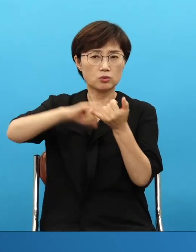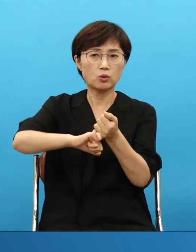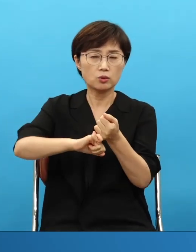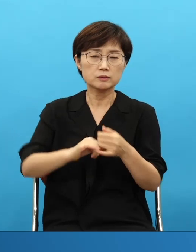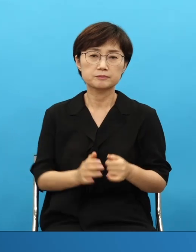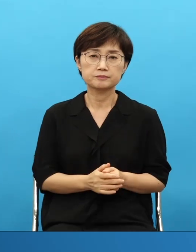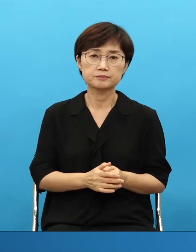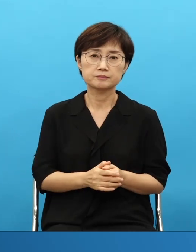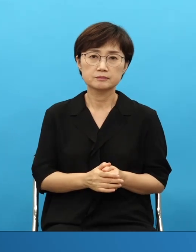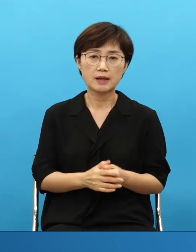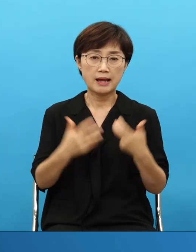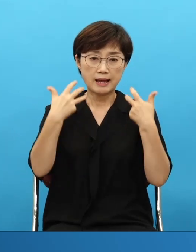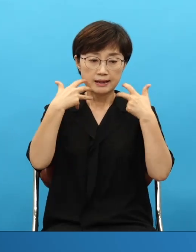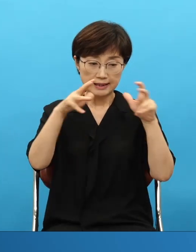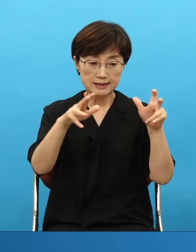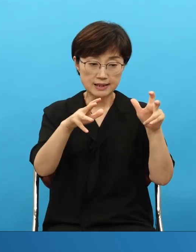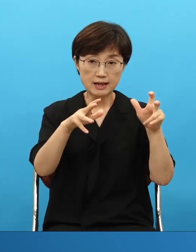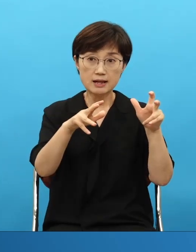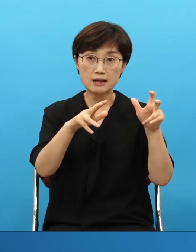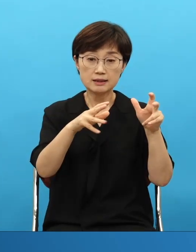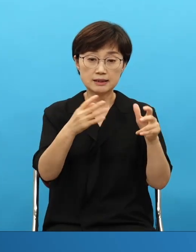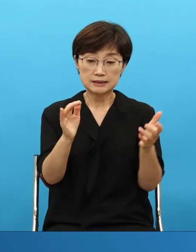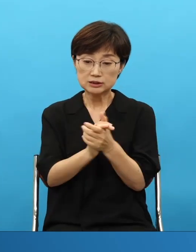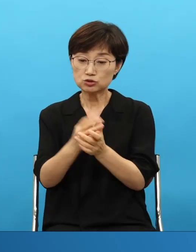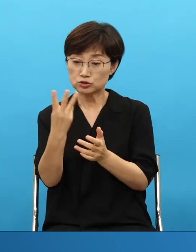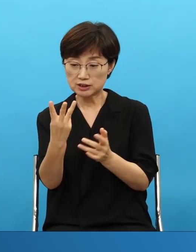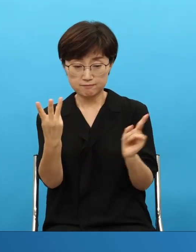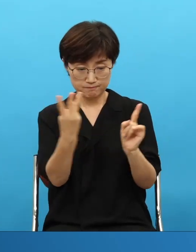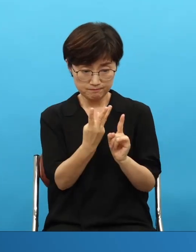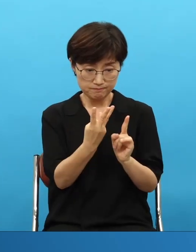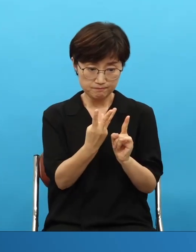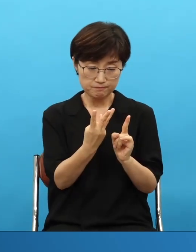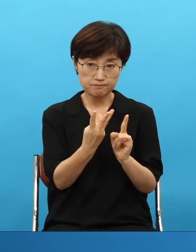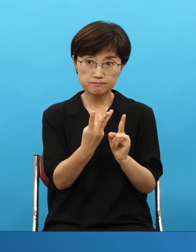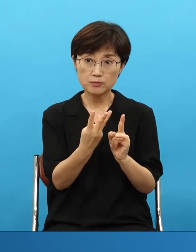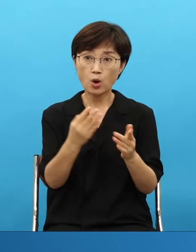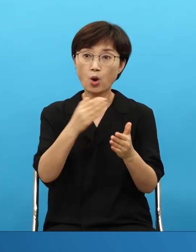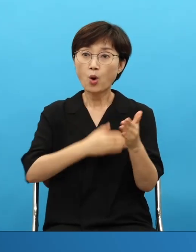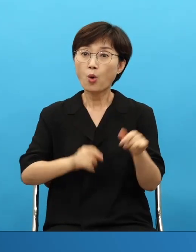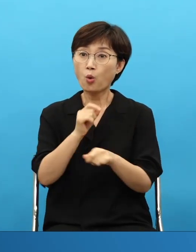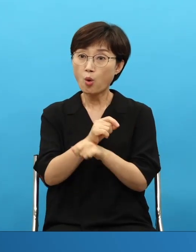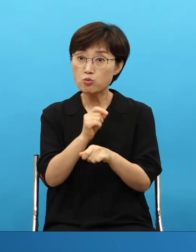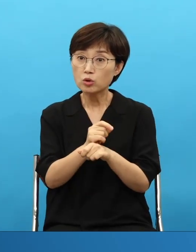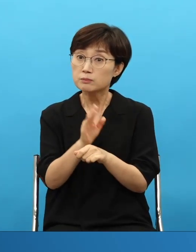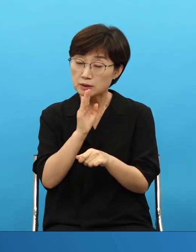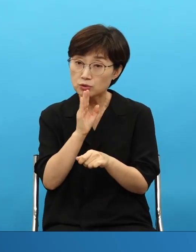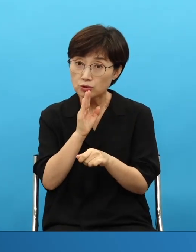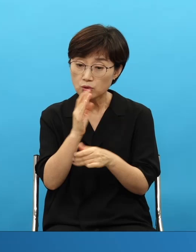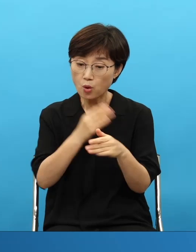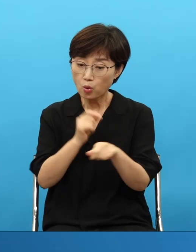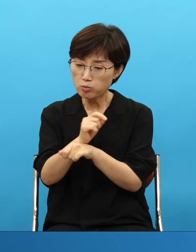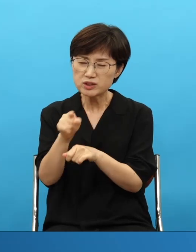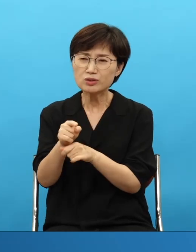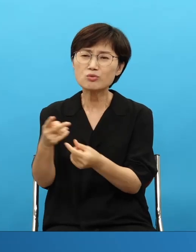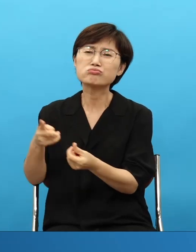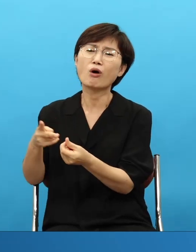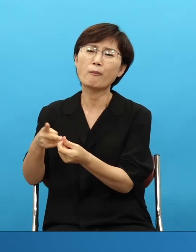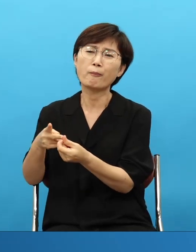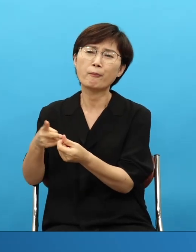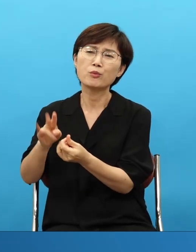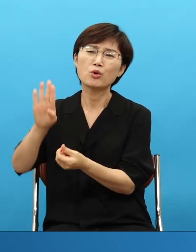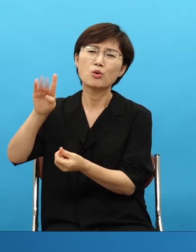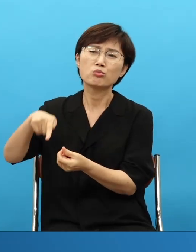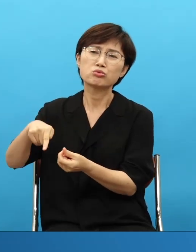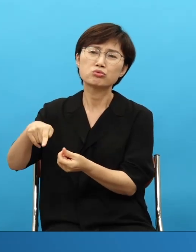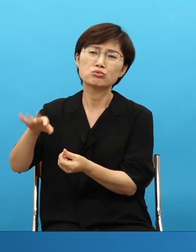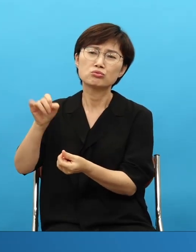사드랑 메삭 아벳느고 다니엘이 공무원이 맞는데 공무원이 아닙니다. 그건 부업이에요. 사드랑 메삭 아벳느고 다니엘이 他们是 공무원,